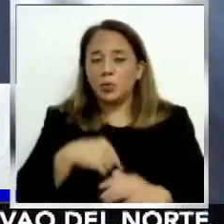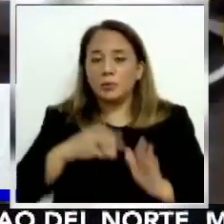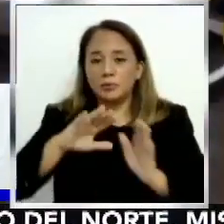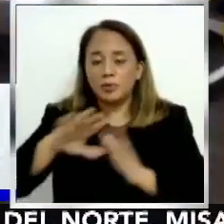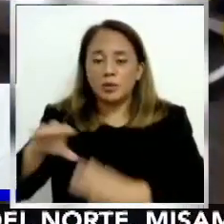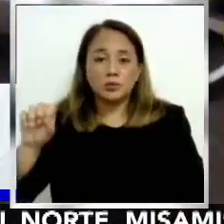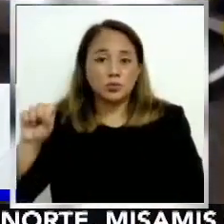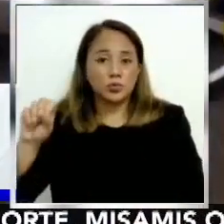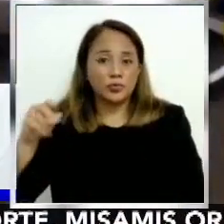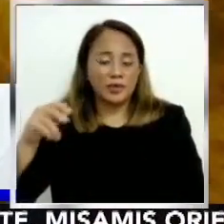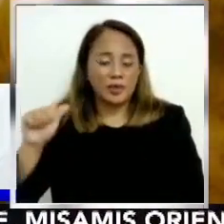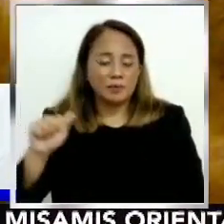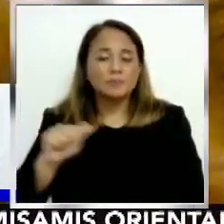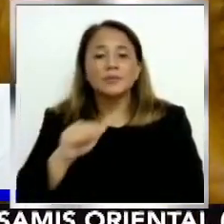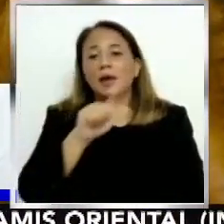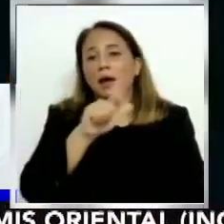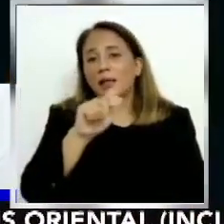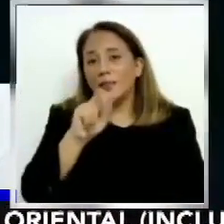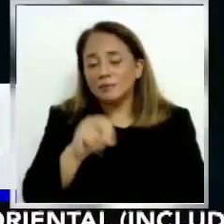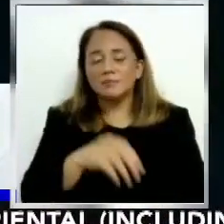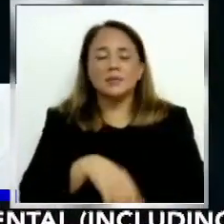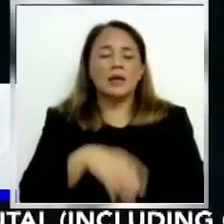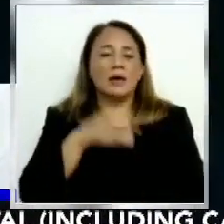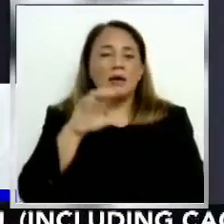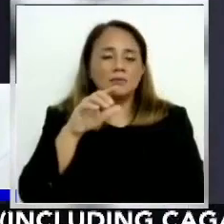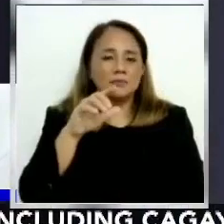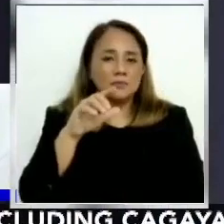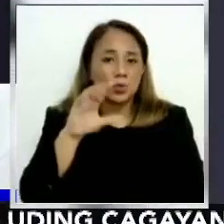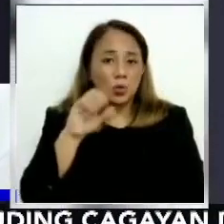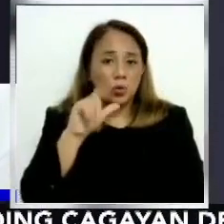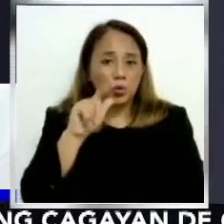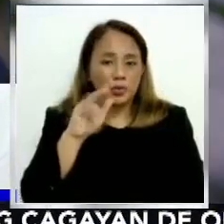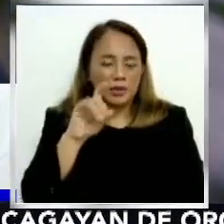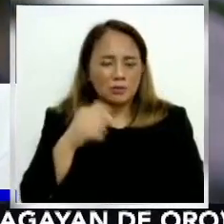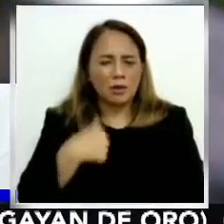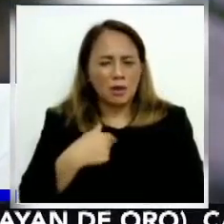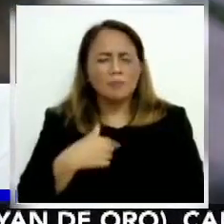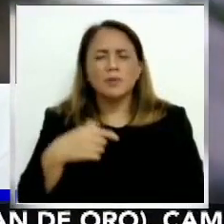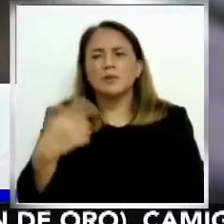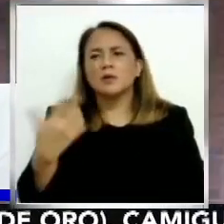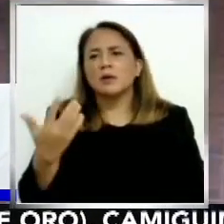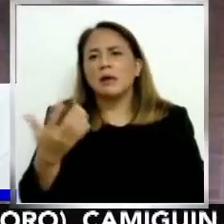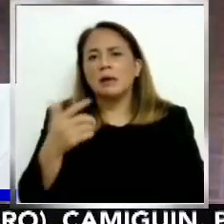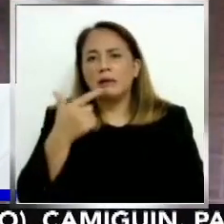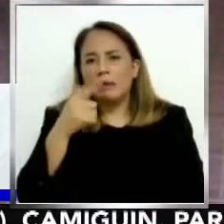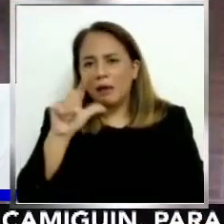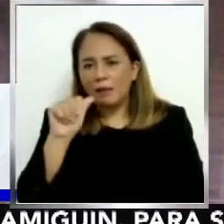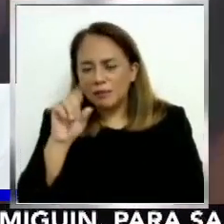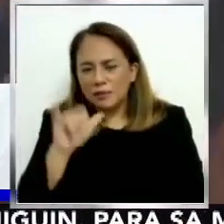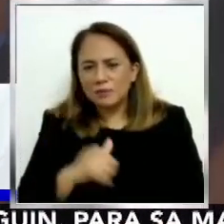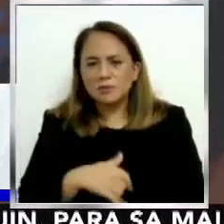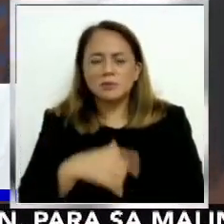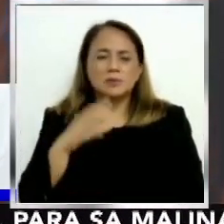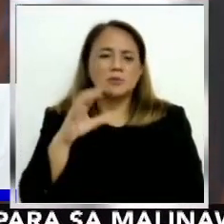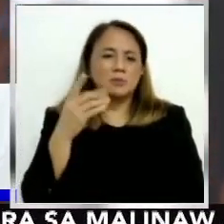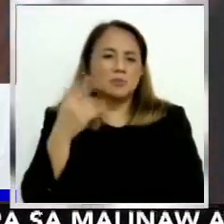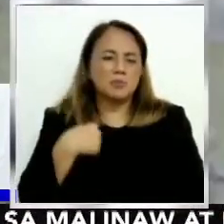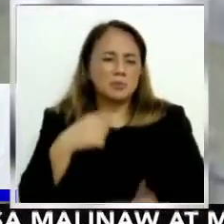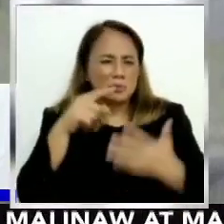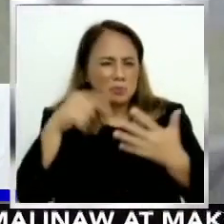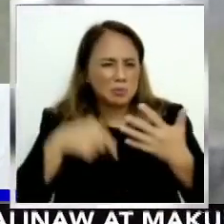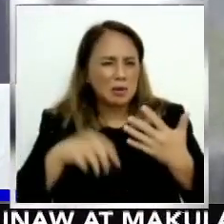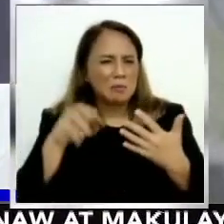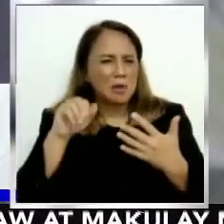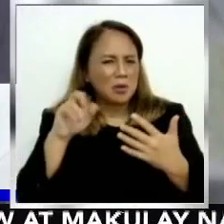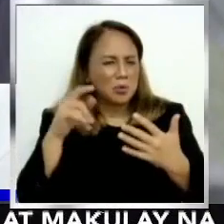Claudine. Kasama rin sina Katrina Halili, Gladys Reyes, Marco Alcaraz, Allen Dizon at marami pa. Very happy sina